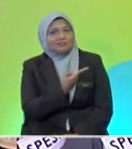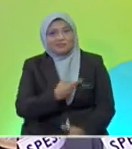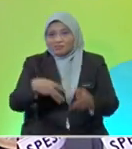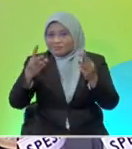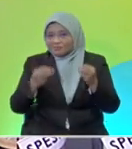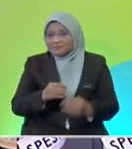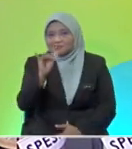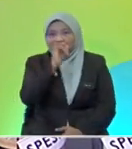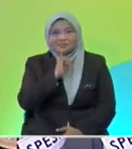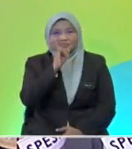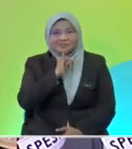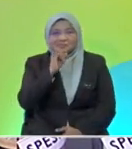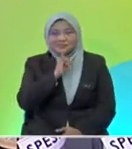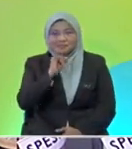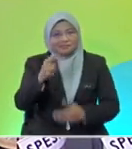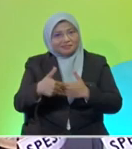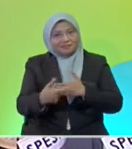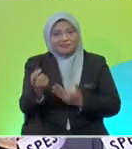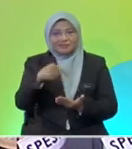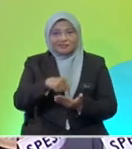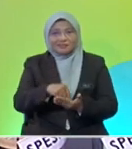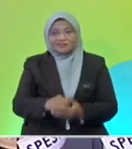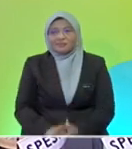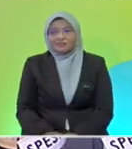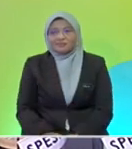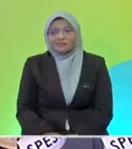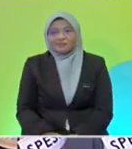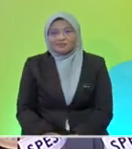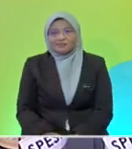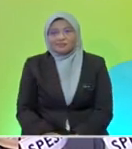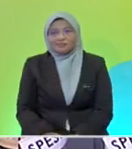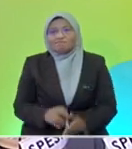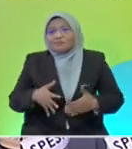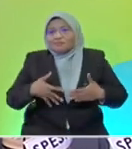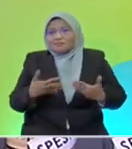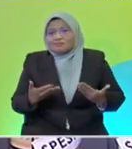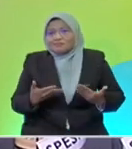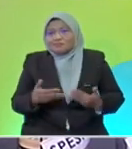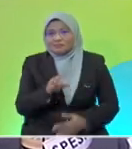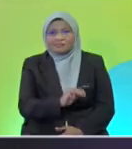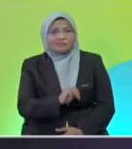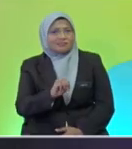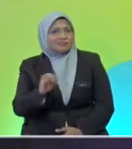kita tutup kelas kita pada hari ini tetapi sebelum kita menyanyi macam mana prestasi kawan-kawan